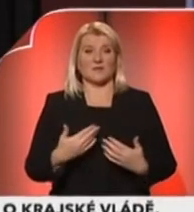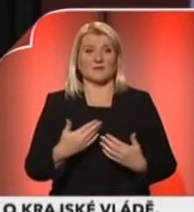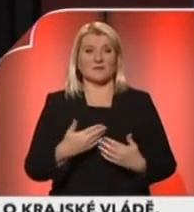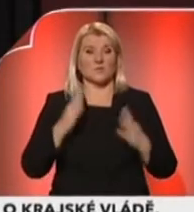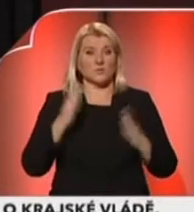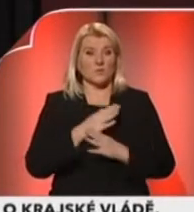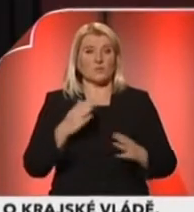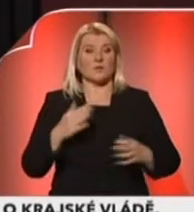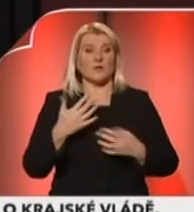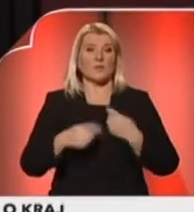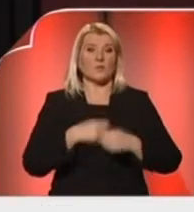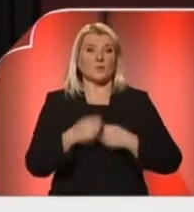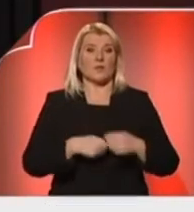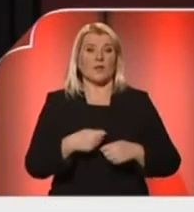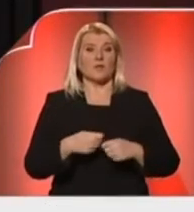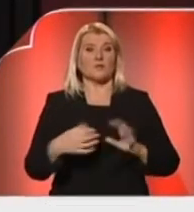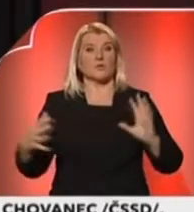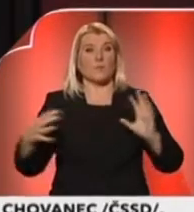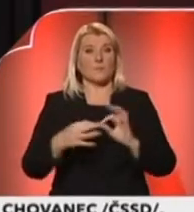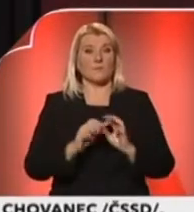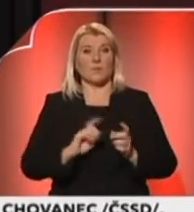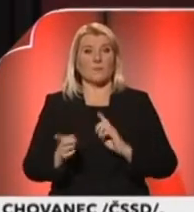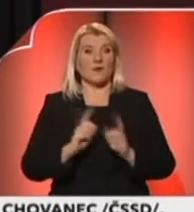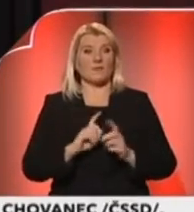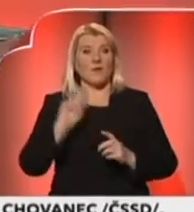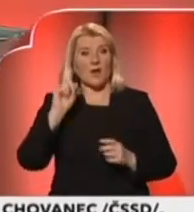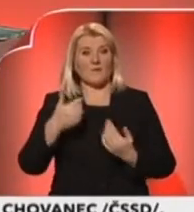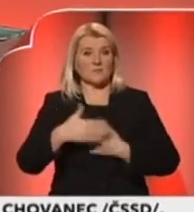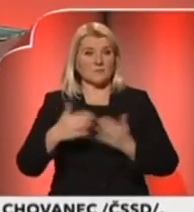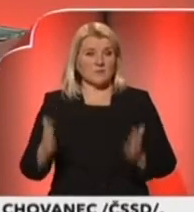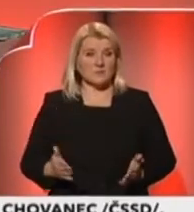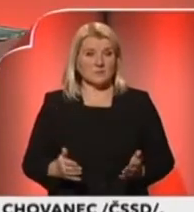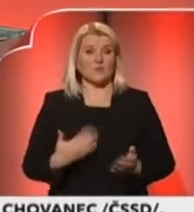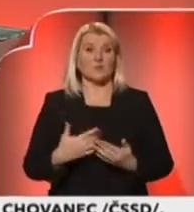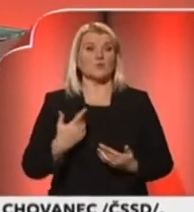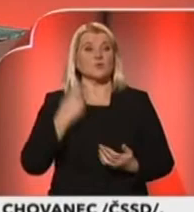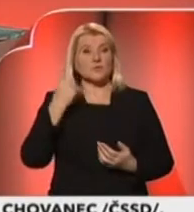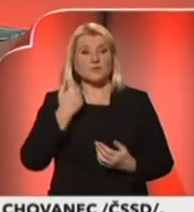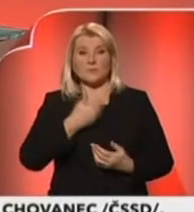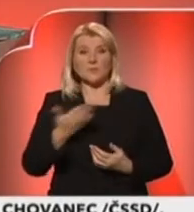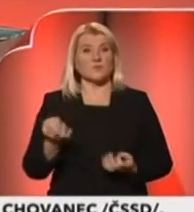spojit otázku dopravy s hlavním městem. Pro co jsou sociální demokraté?